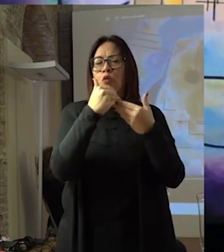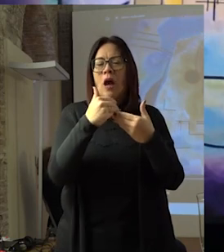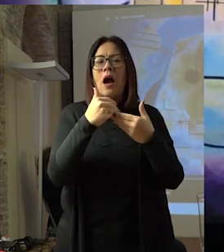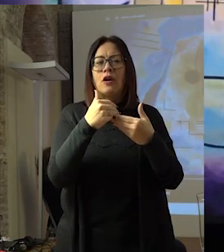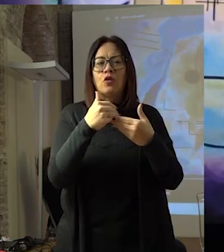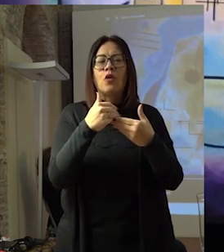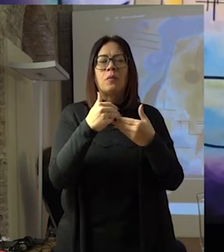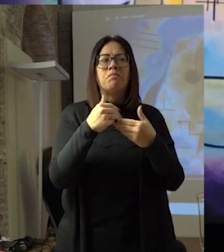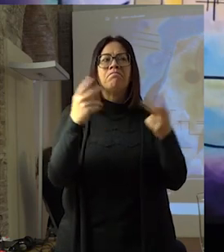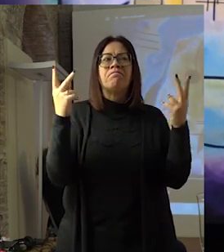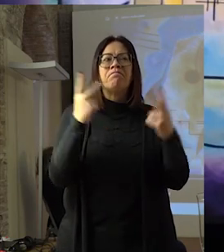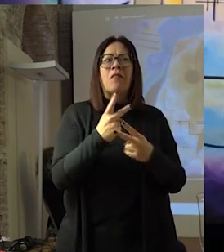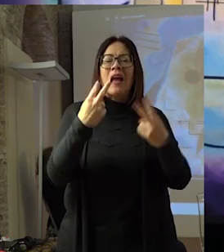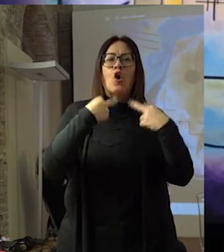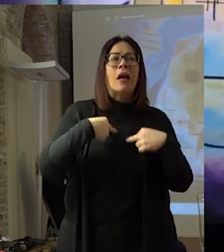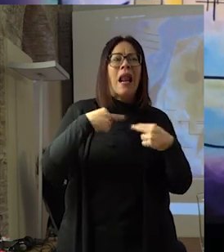purtroppo nella vita